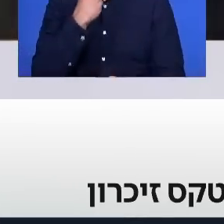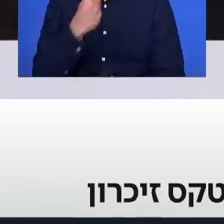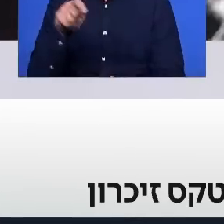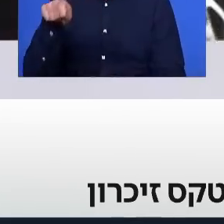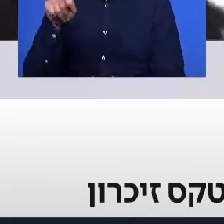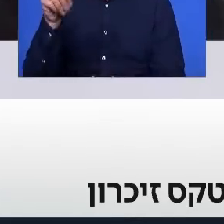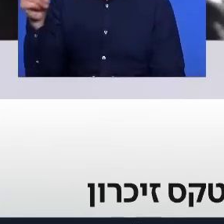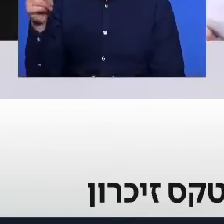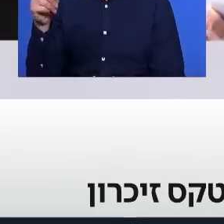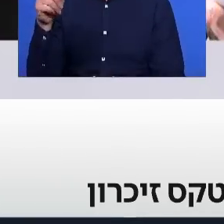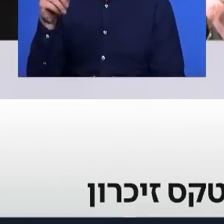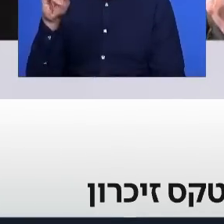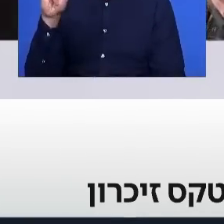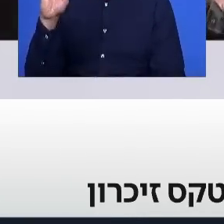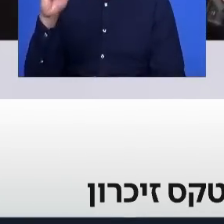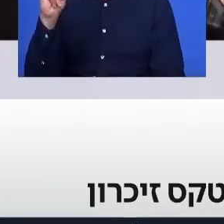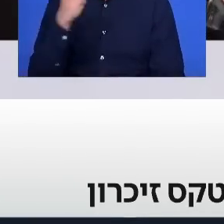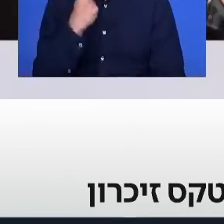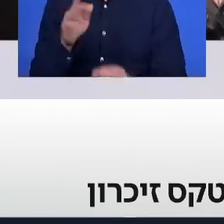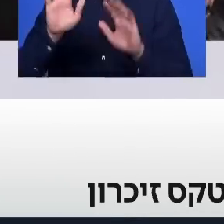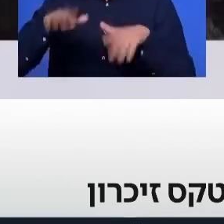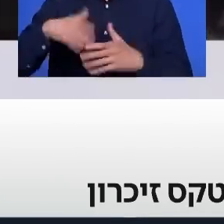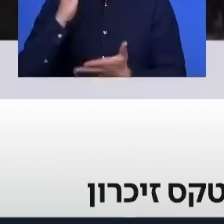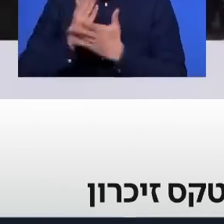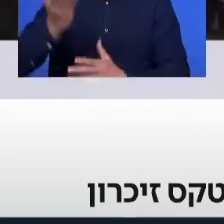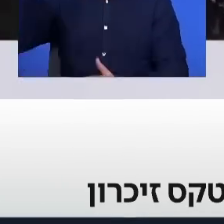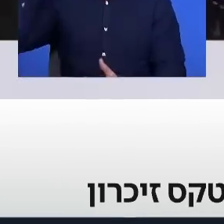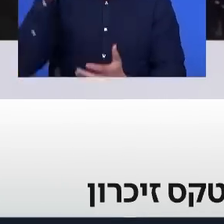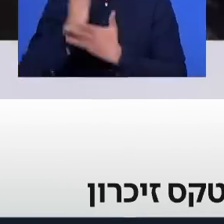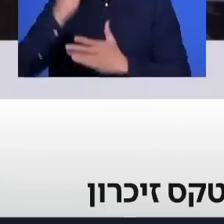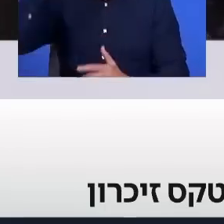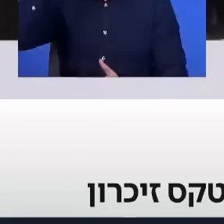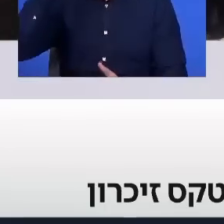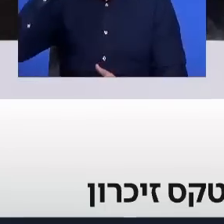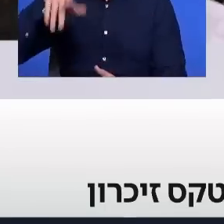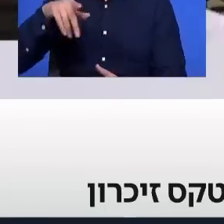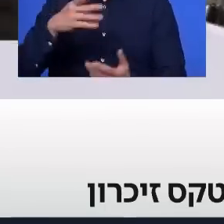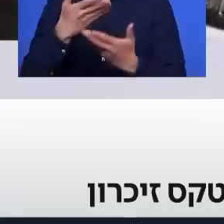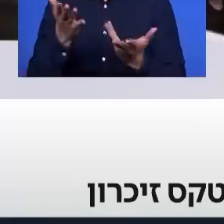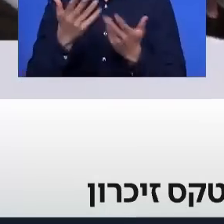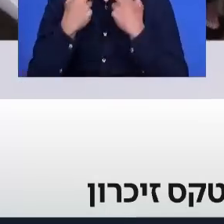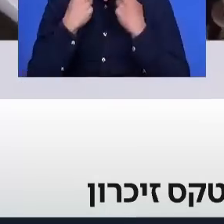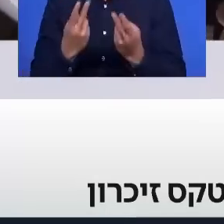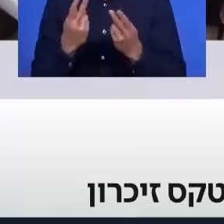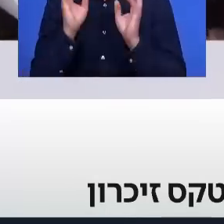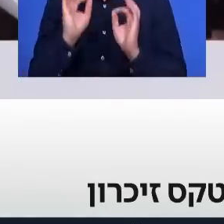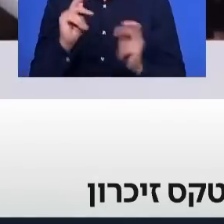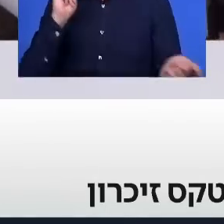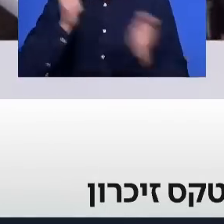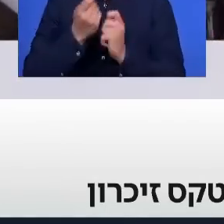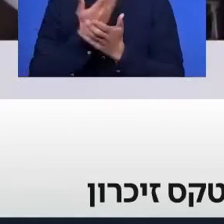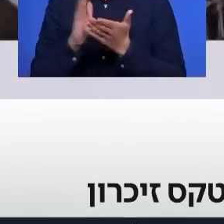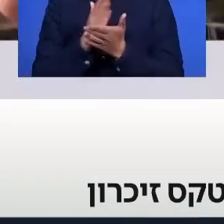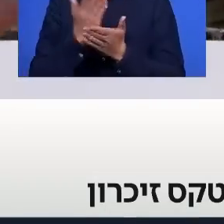ראש הרכב, השופט עמית, הוא אומר, למרות פסיקות קודמות ומוכרות, למרות היעדר הנמקה לשנות פתאום את ההחלטה